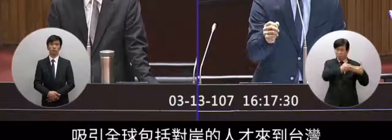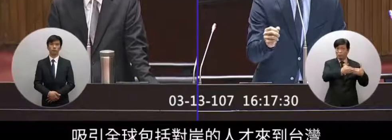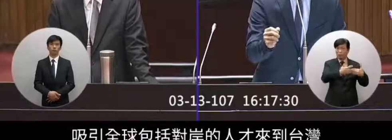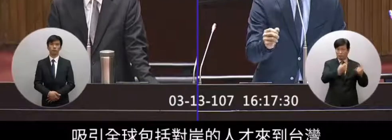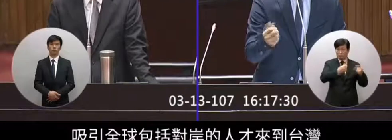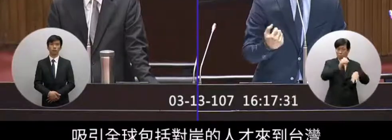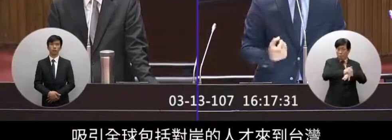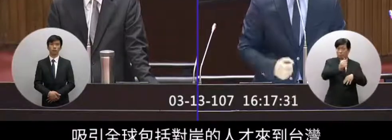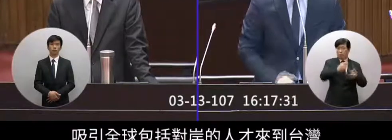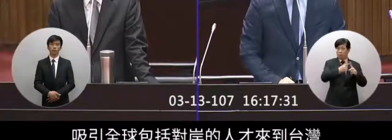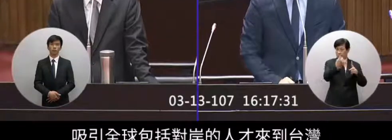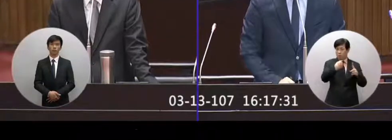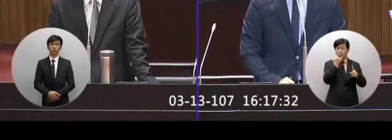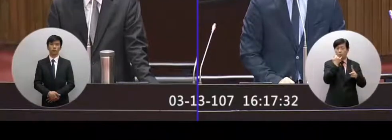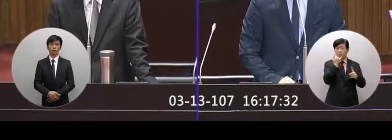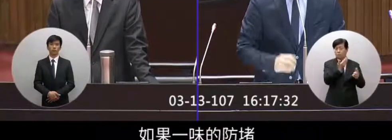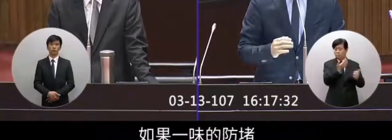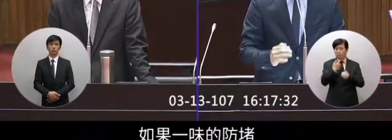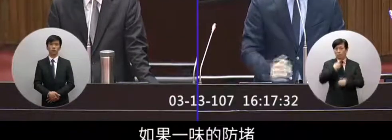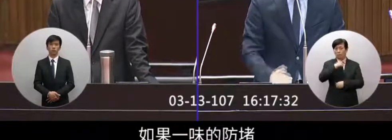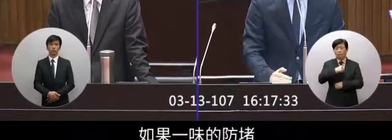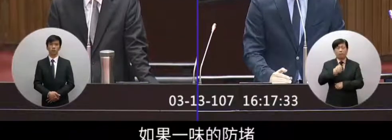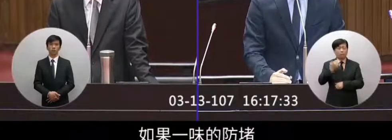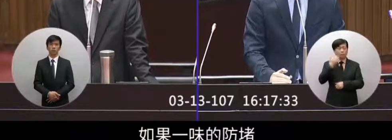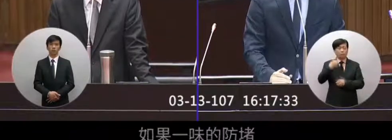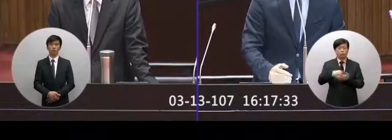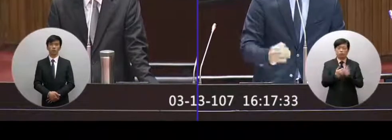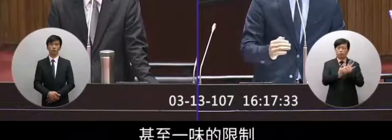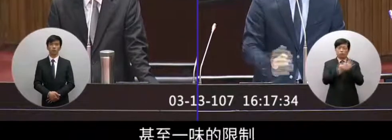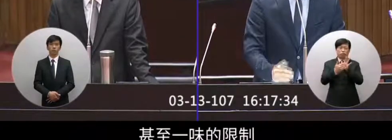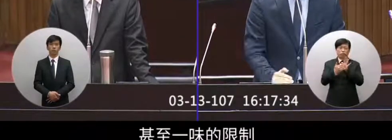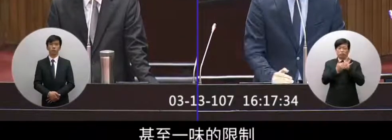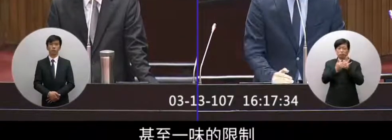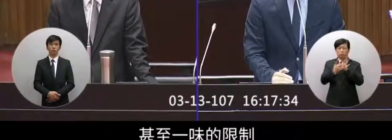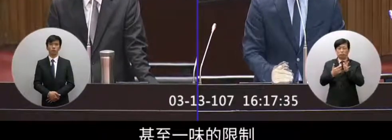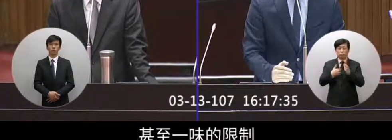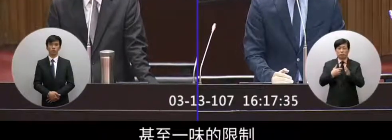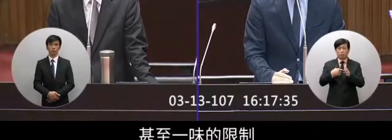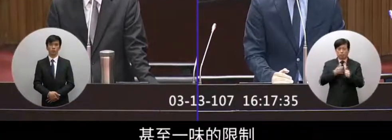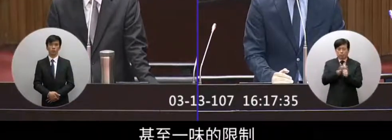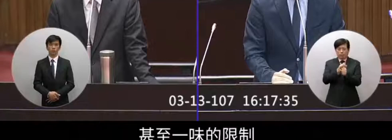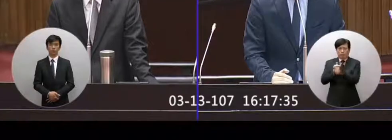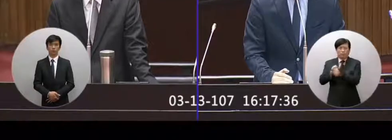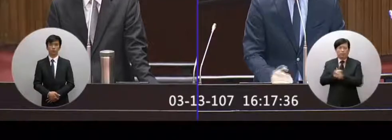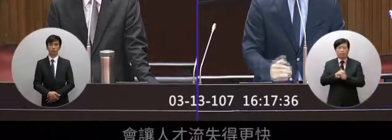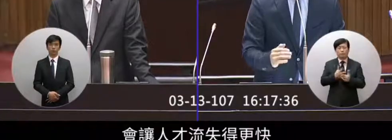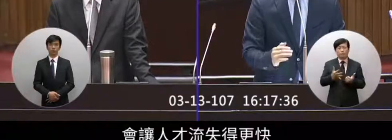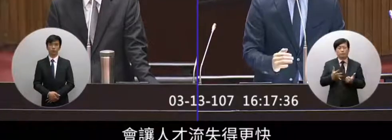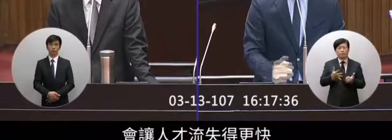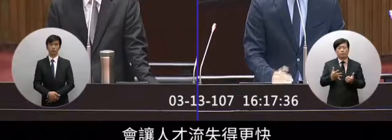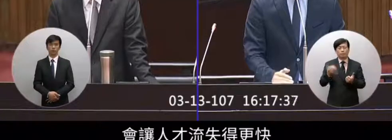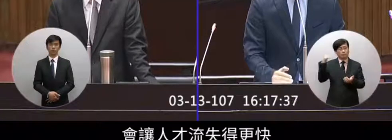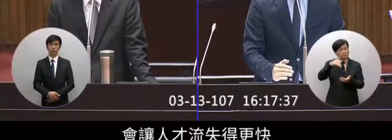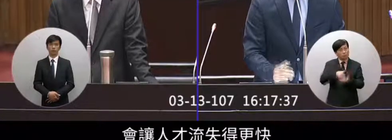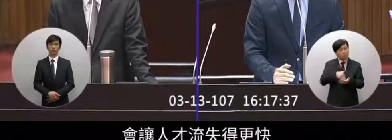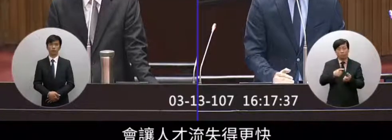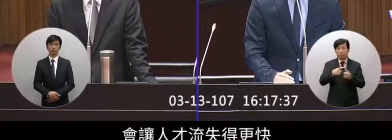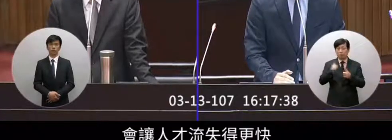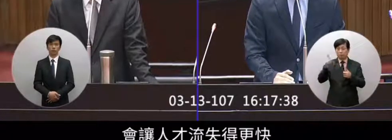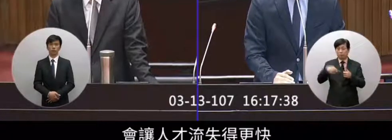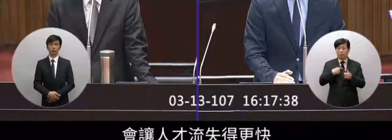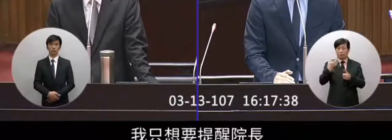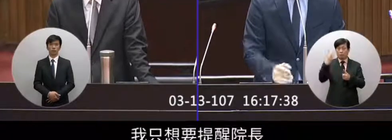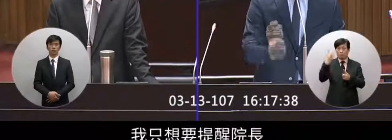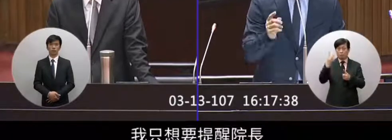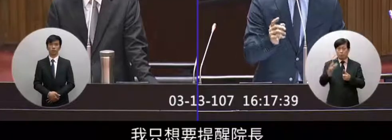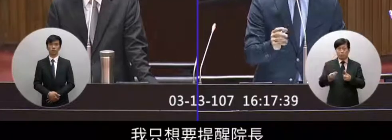的人才来到台湾。如果一味的防堵甚至一味的限制，会让人才流失得